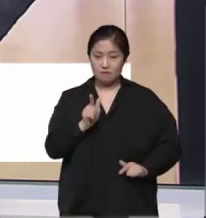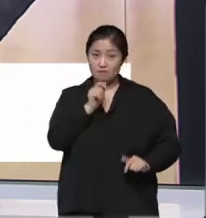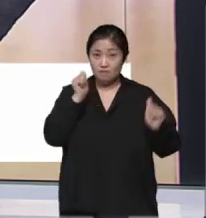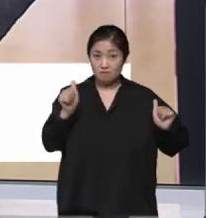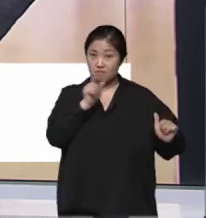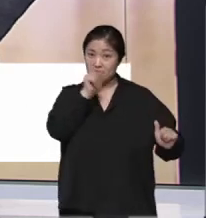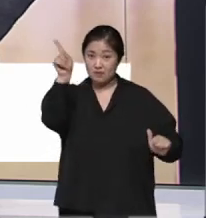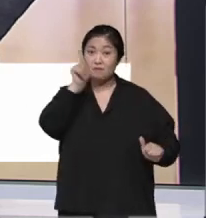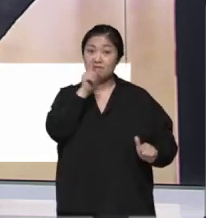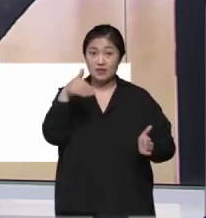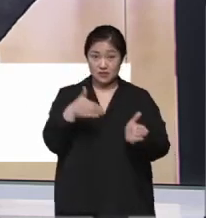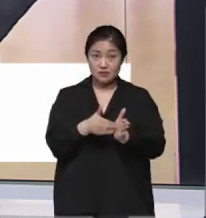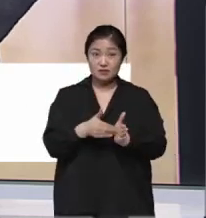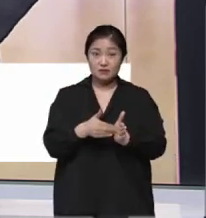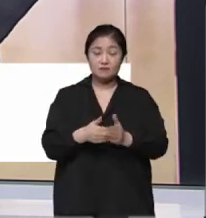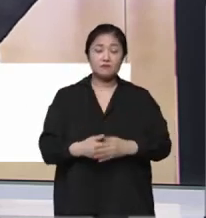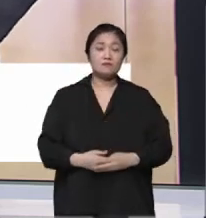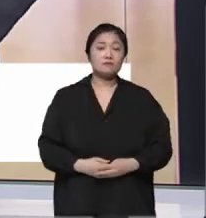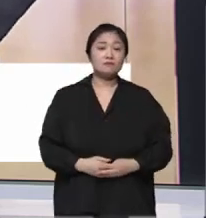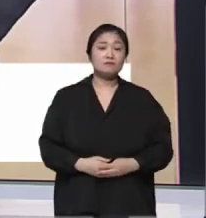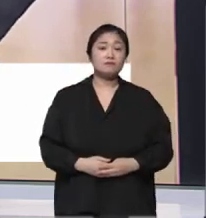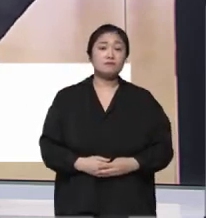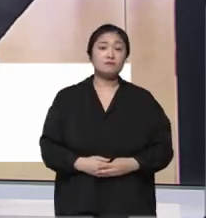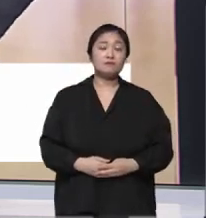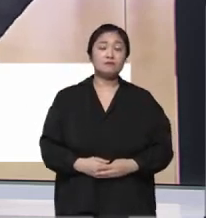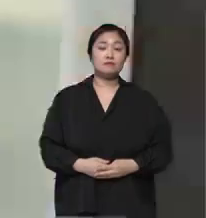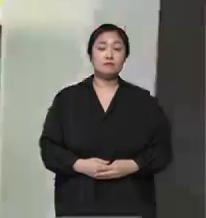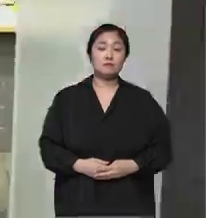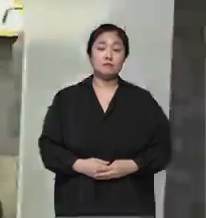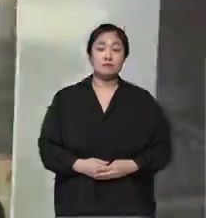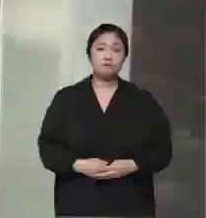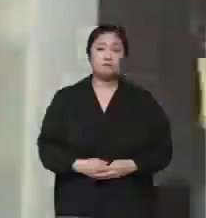항소하겠다고 밝혔습니다. 박승현 기자가 취재했습니다.